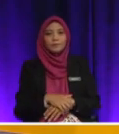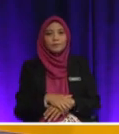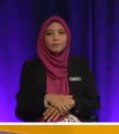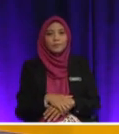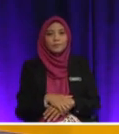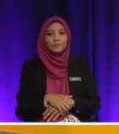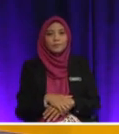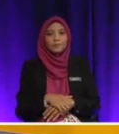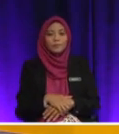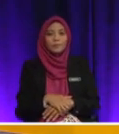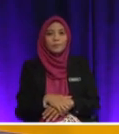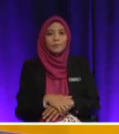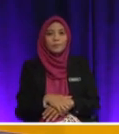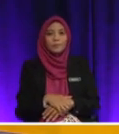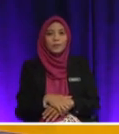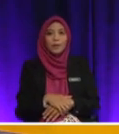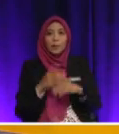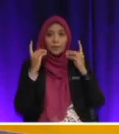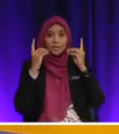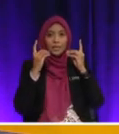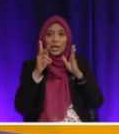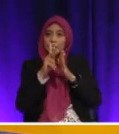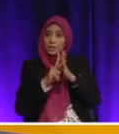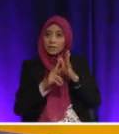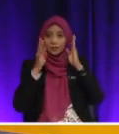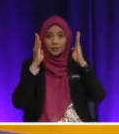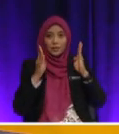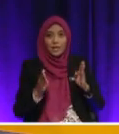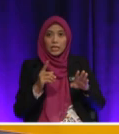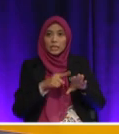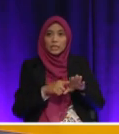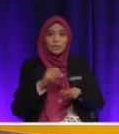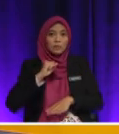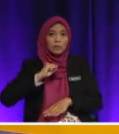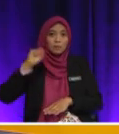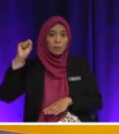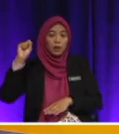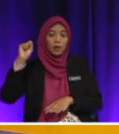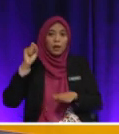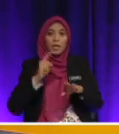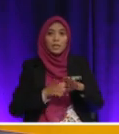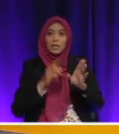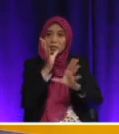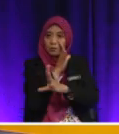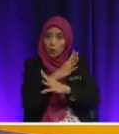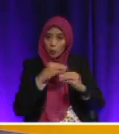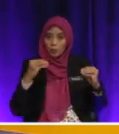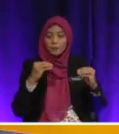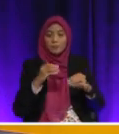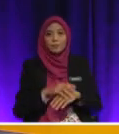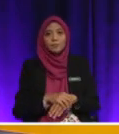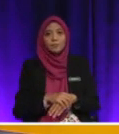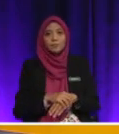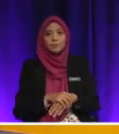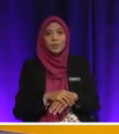sistem pendidikan kebangsaan di sawah dan Sabah ya perlu juga ditumbuhkan satu sistem pendidikan yang